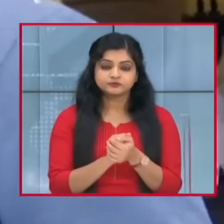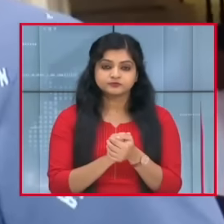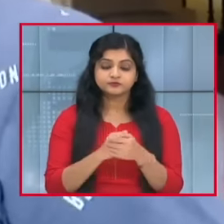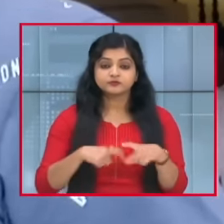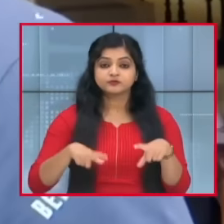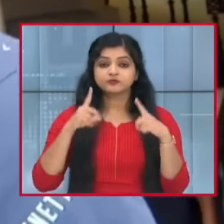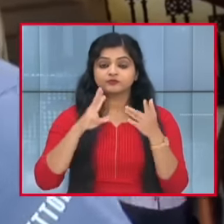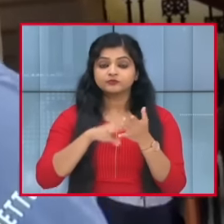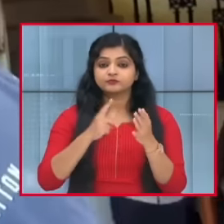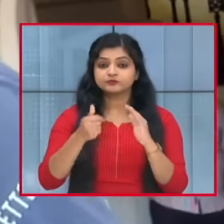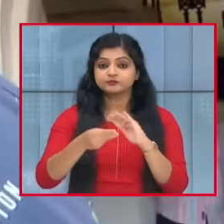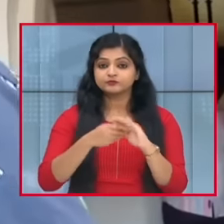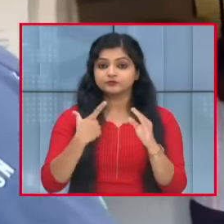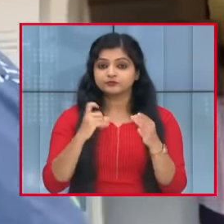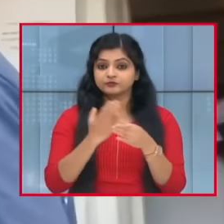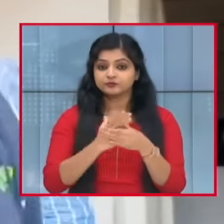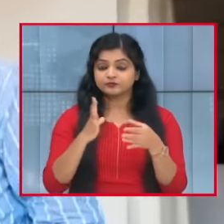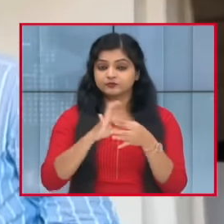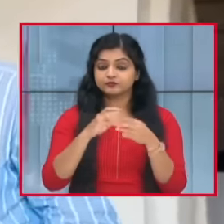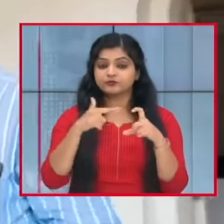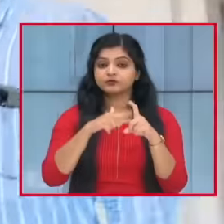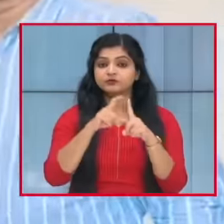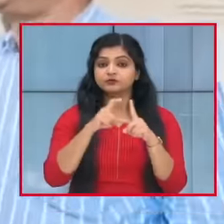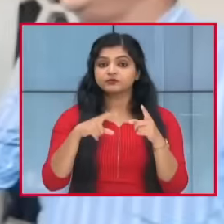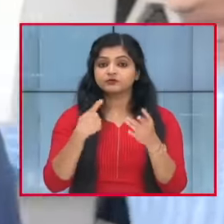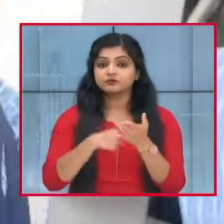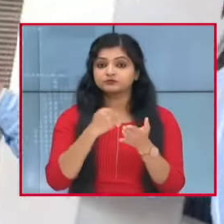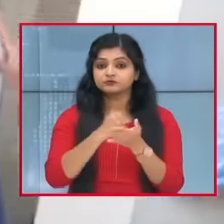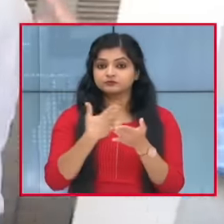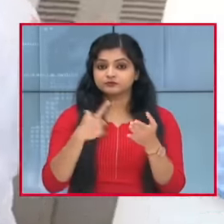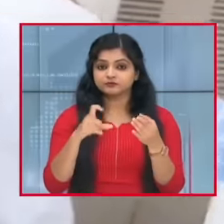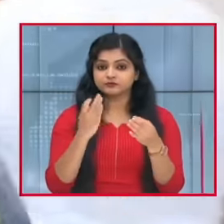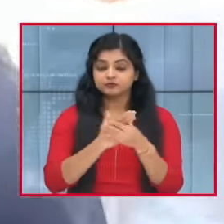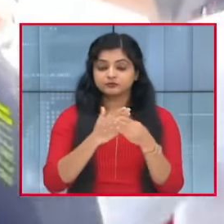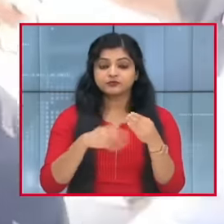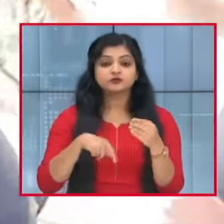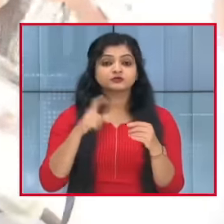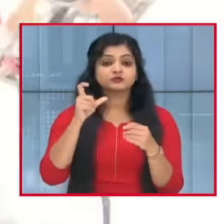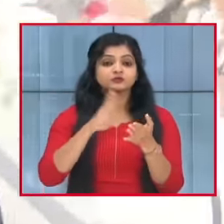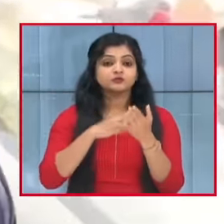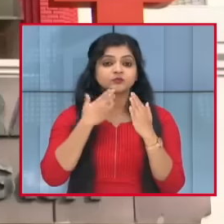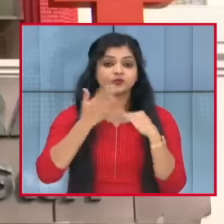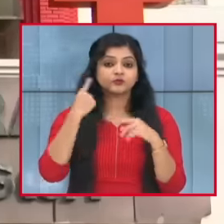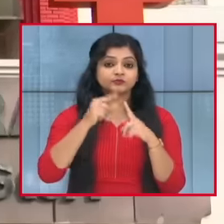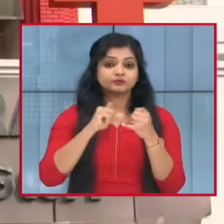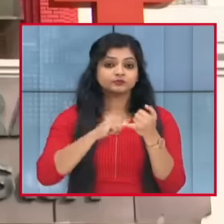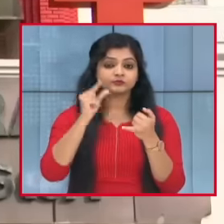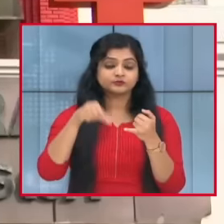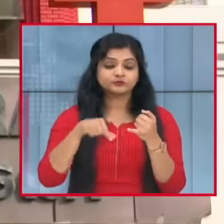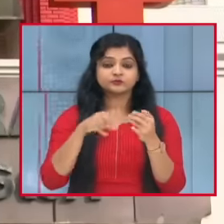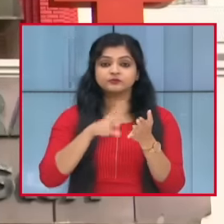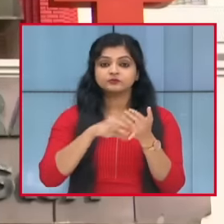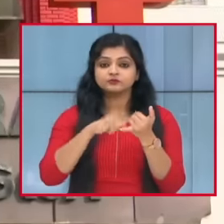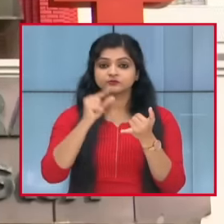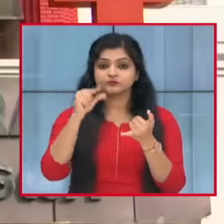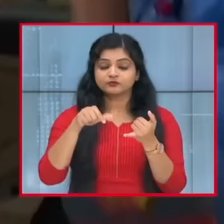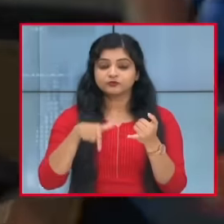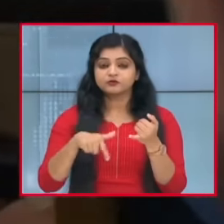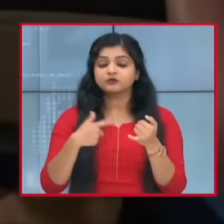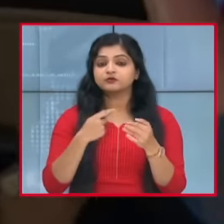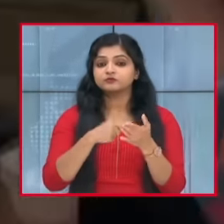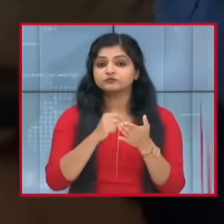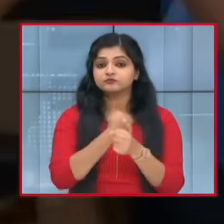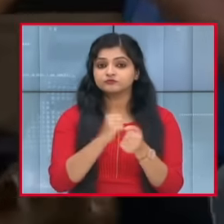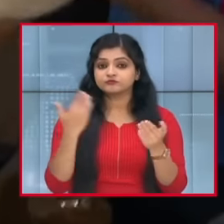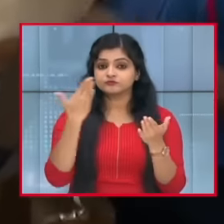ലൈഫ് മിഷൻ കോഴ ഇടപാടുമായി ബന്ധപ്പെട്ട് ED രജിസ്റ്റർ ചെയ്ത കേസിലാണ് മുഖ്യമന്ത്രിയുടെ മുൻ പ്രിൻസിപ്പൽ സെക്രട്ടറി M. ശിവശങ്കറിന്റെ ജാമ്യ ഹർജി ഹൈക്കോടതി തള്ളിയത്.